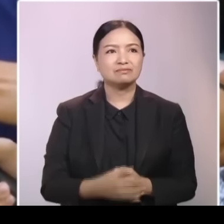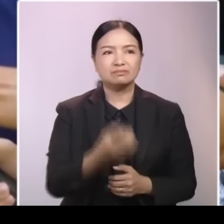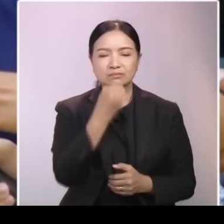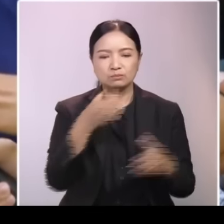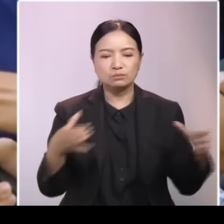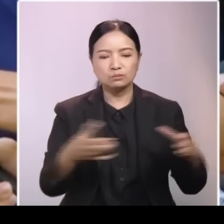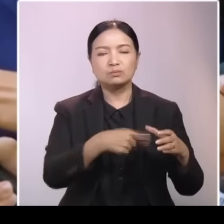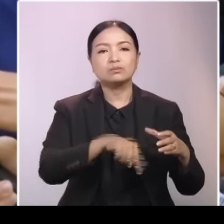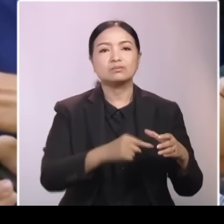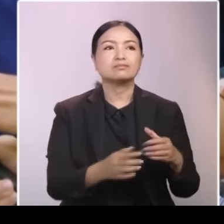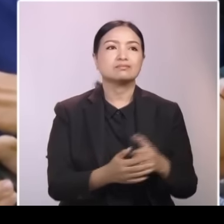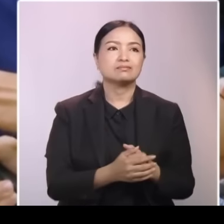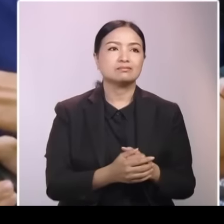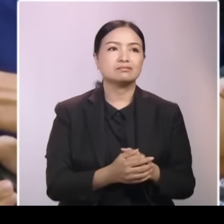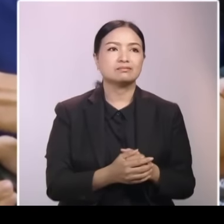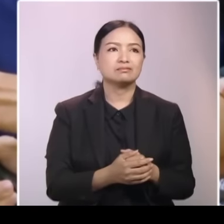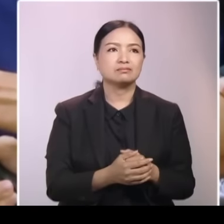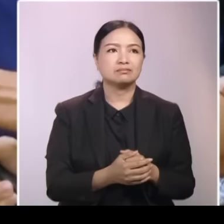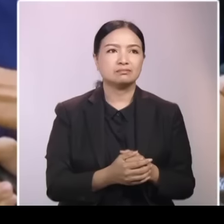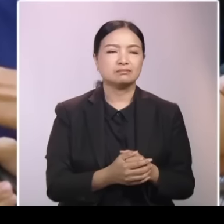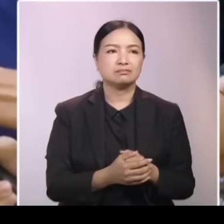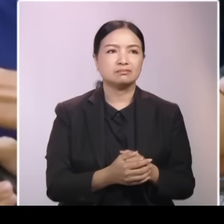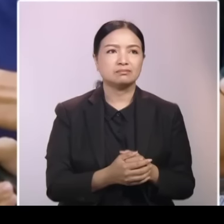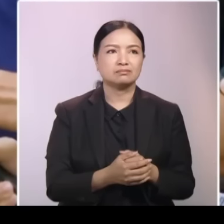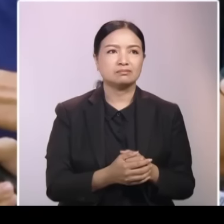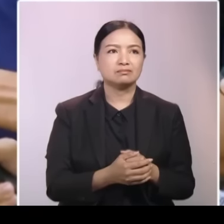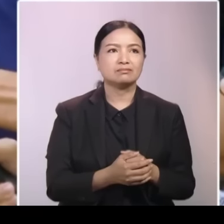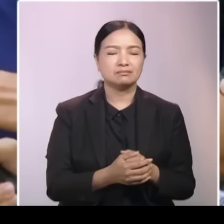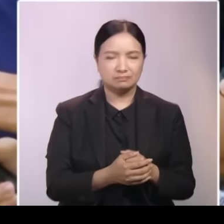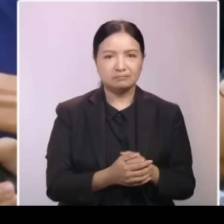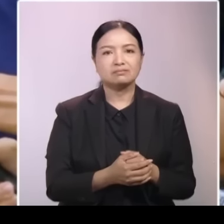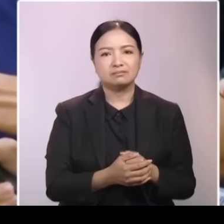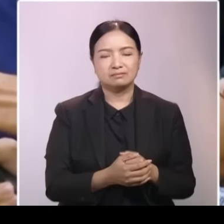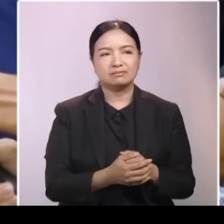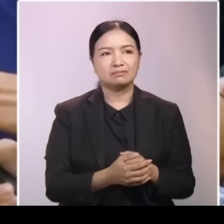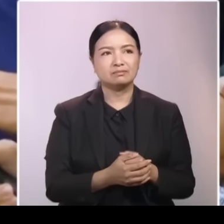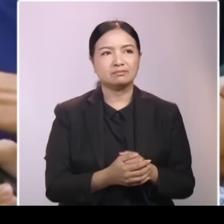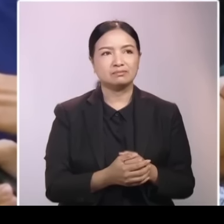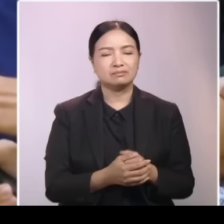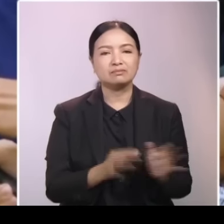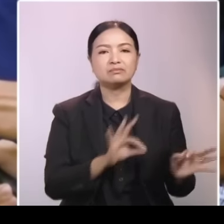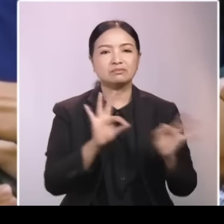กับพวกแล้วก็เลื่อนเข้ามา2ทีแล้วเขาจะยึดมัดจำแล้วเลยต้องไปกิน